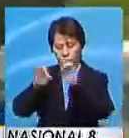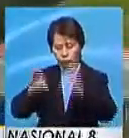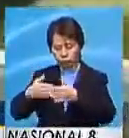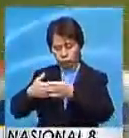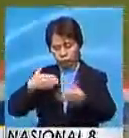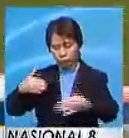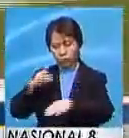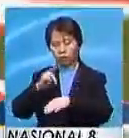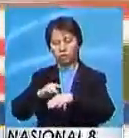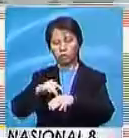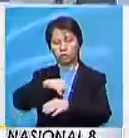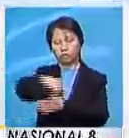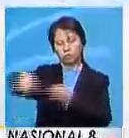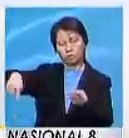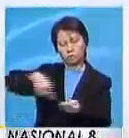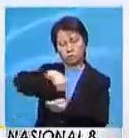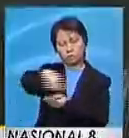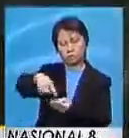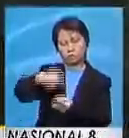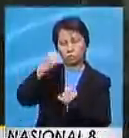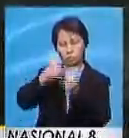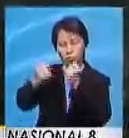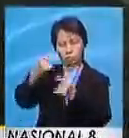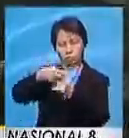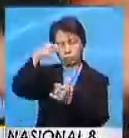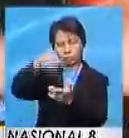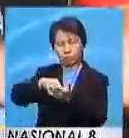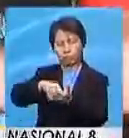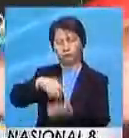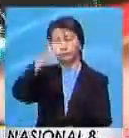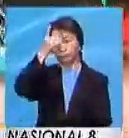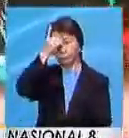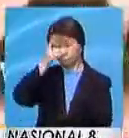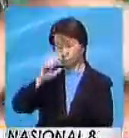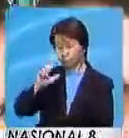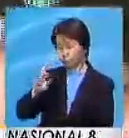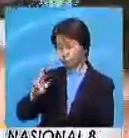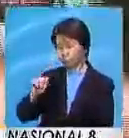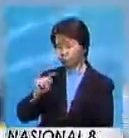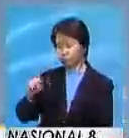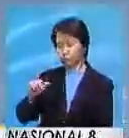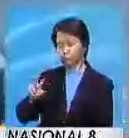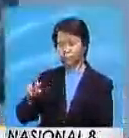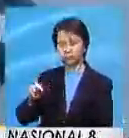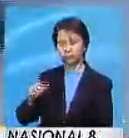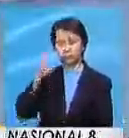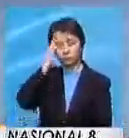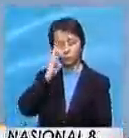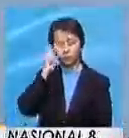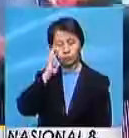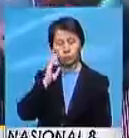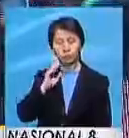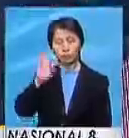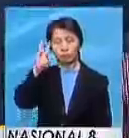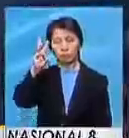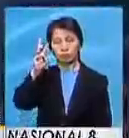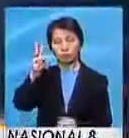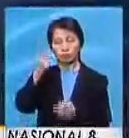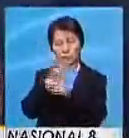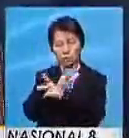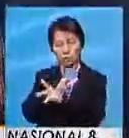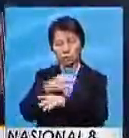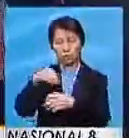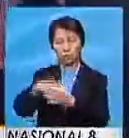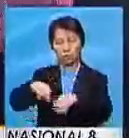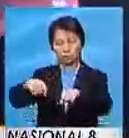Litar Jerez hujung bulan ini. Dalam pada itu, Dato' Razlan Razali menjelaskan pengalaman luas beraksi selama 6 musim